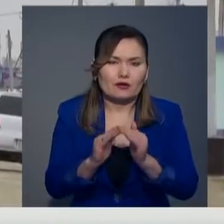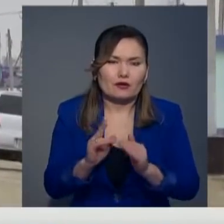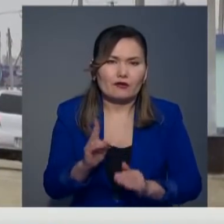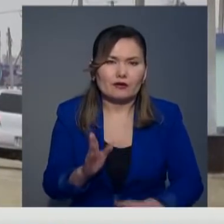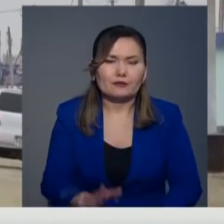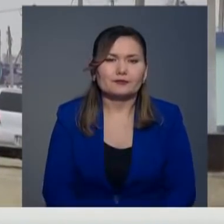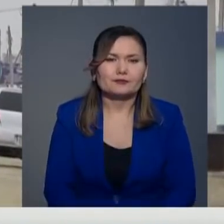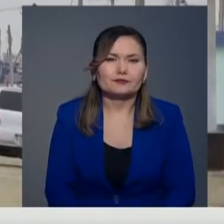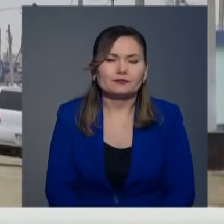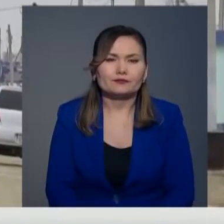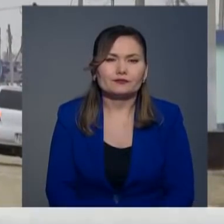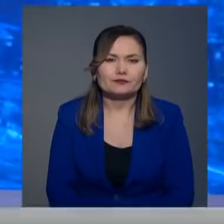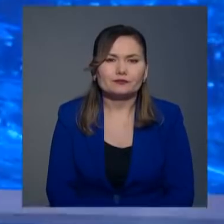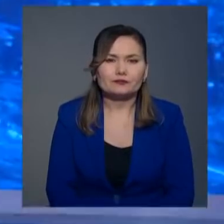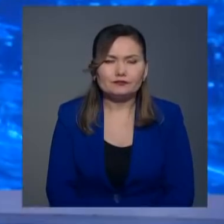Хабар 24.